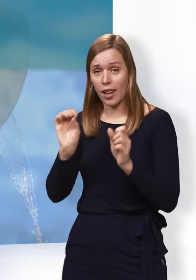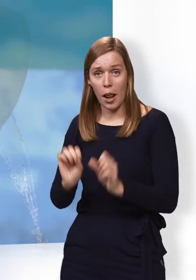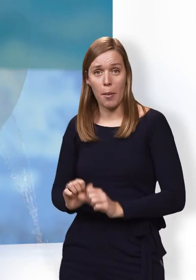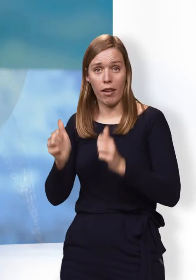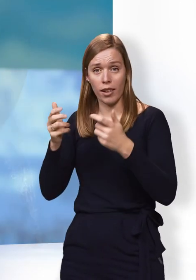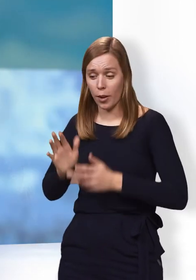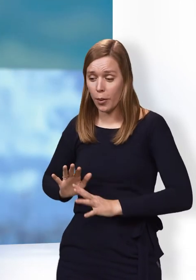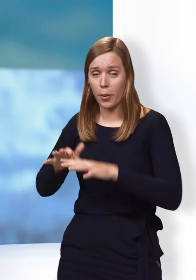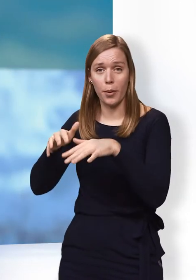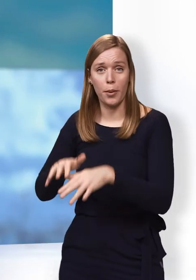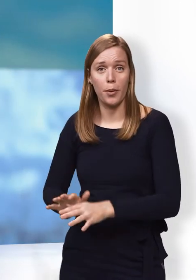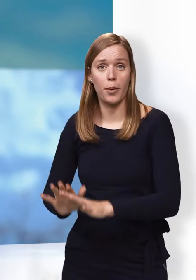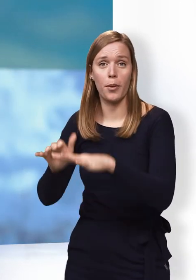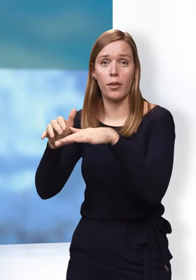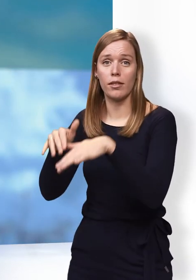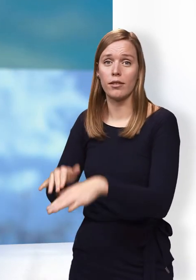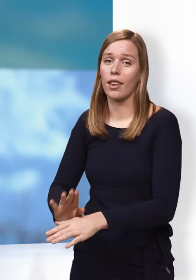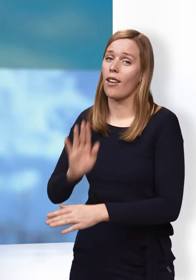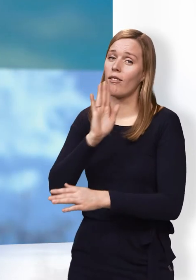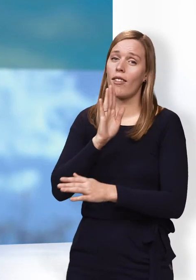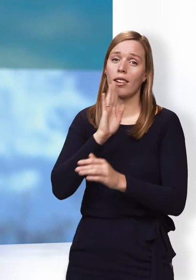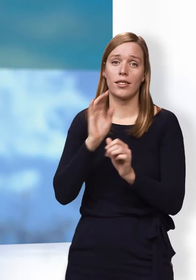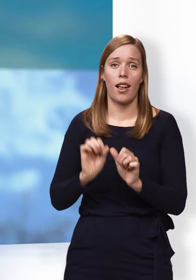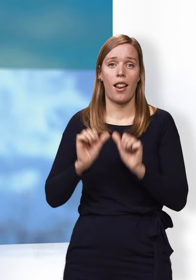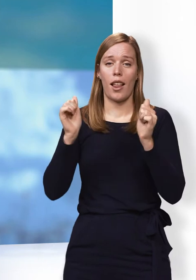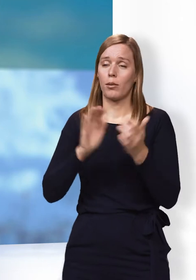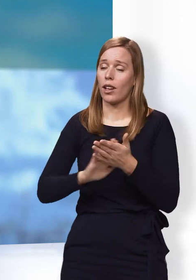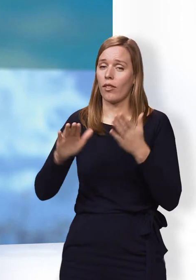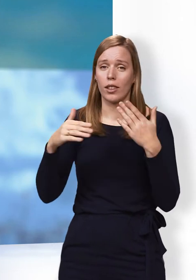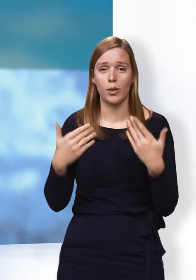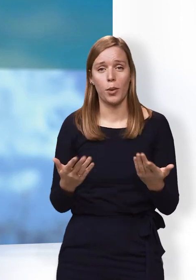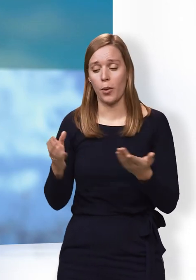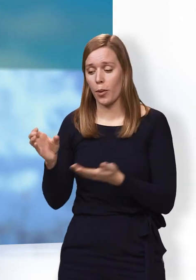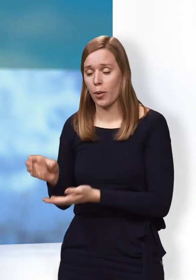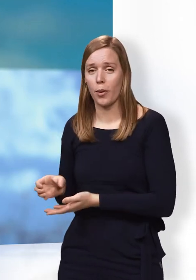Lebendiges Wasser, Wasser des Lebens